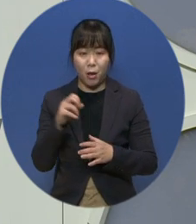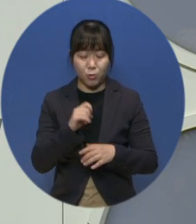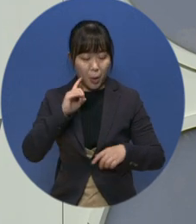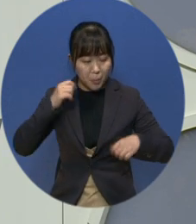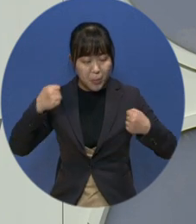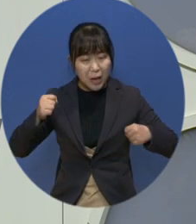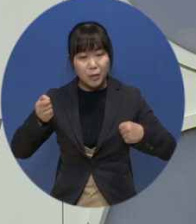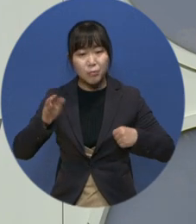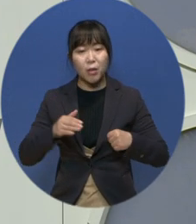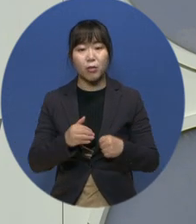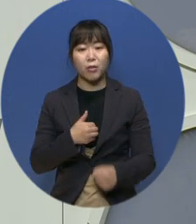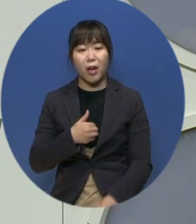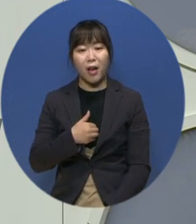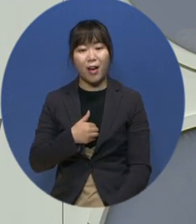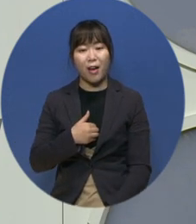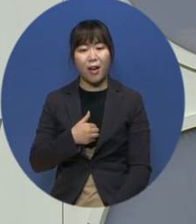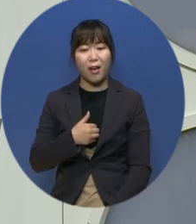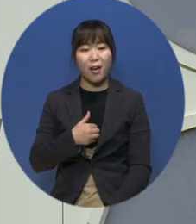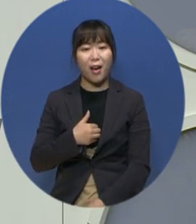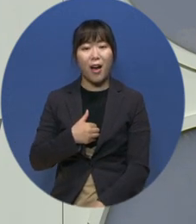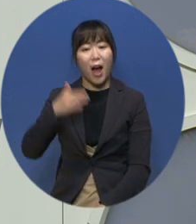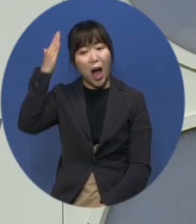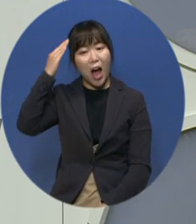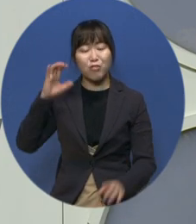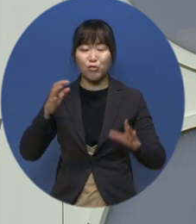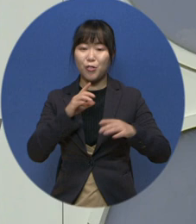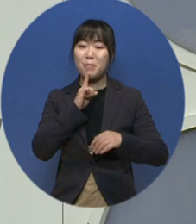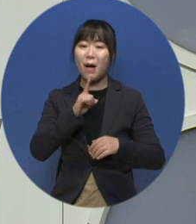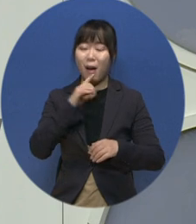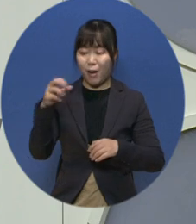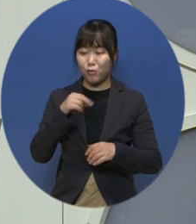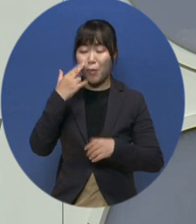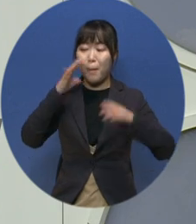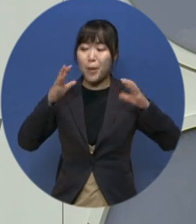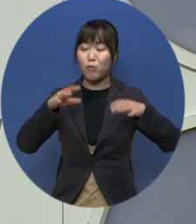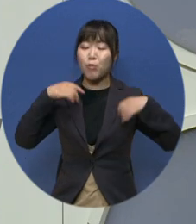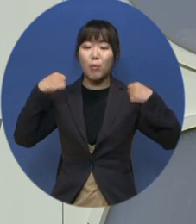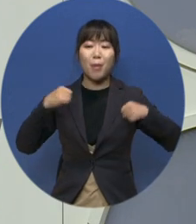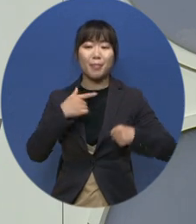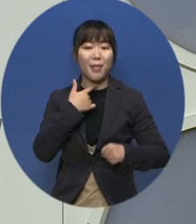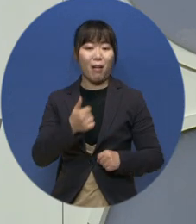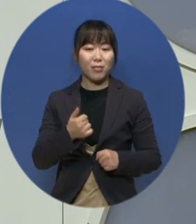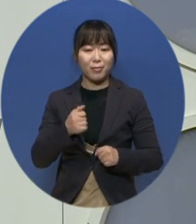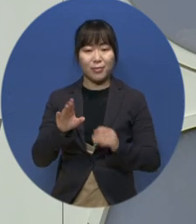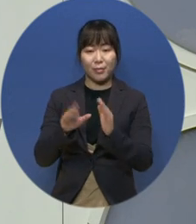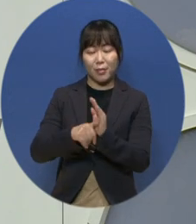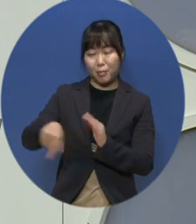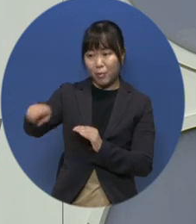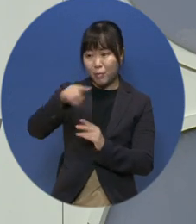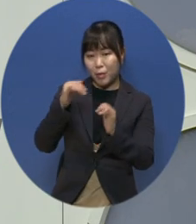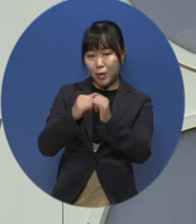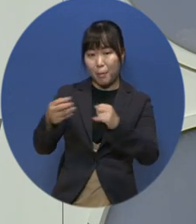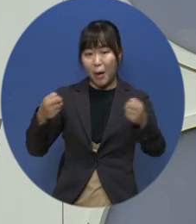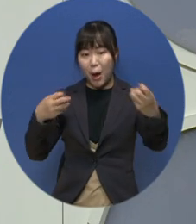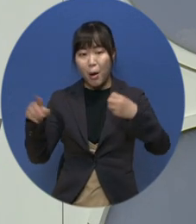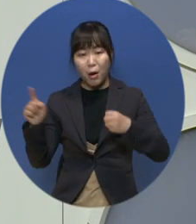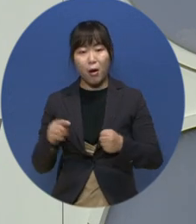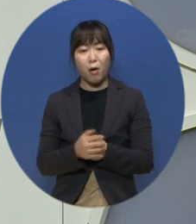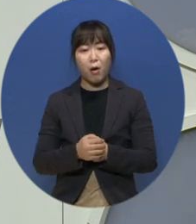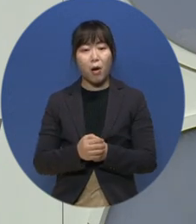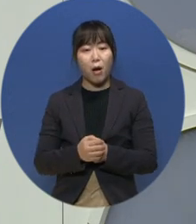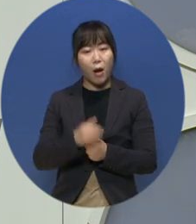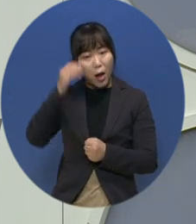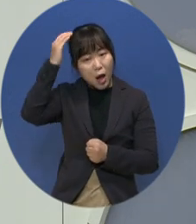사람들이 제가 우리 말로 공연한 적도 있었거든요 미국에서 그랬을 때 관객들의 얘기 가운데 뭐냐면